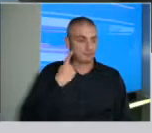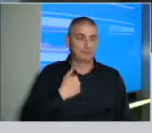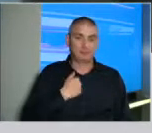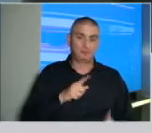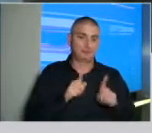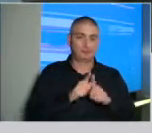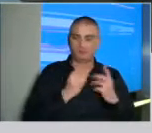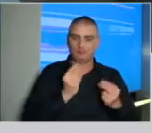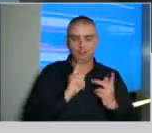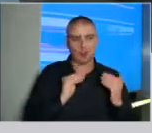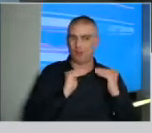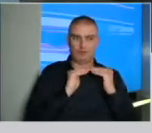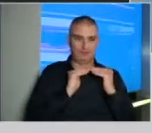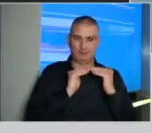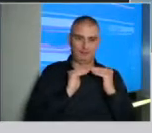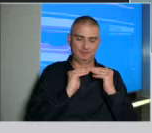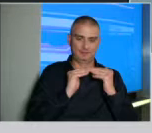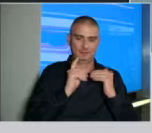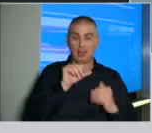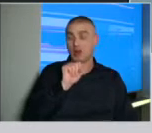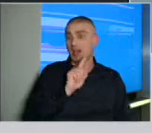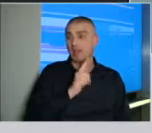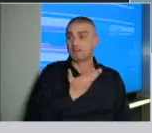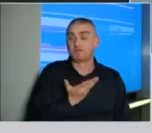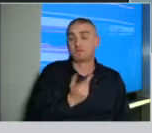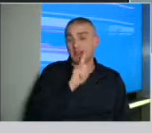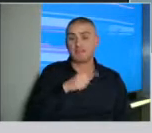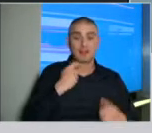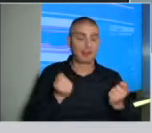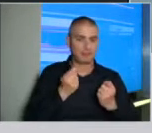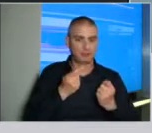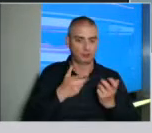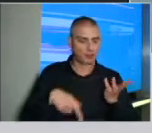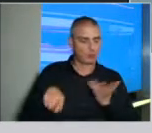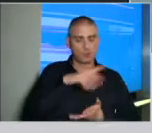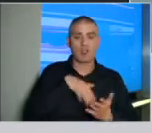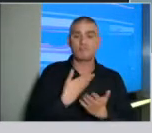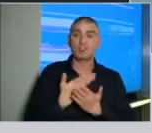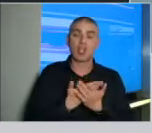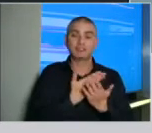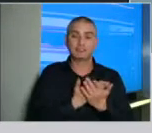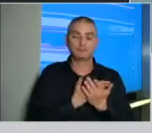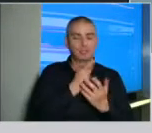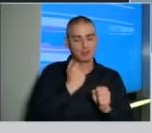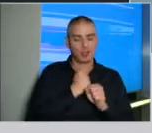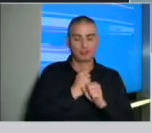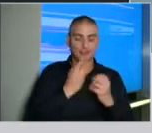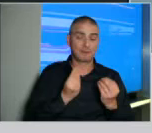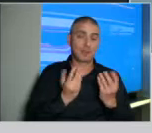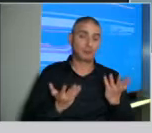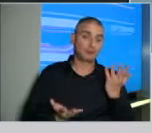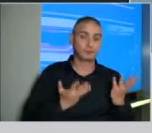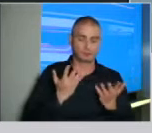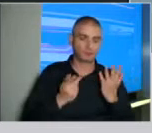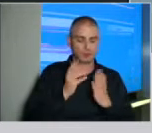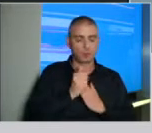נשמע לי כמו משהו שלא מתאים לאורלי לוי אתה יודע, לפעמים בקמפיין כזה כשאתה מוקף יועצים אתה עושה דברים שהם, אתה